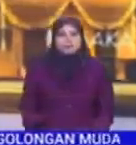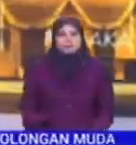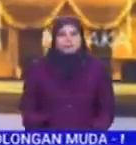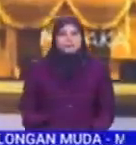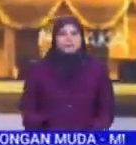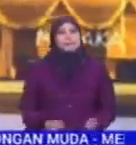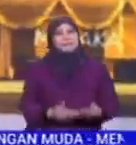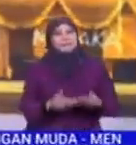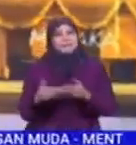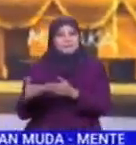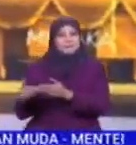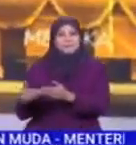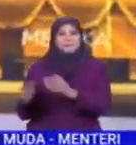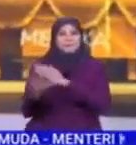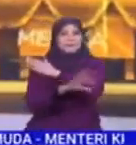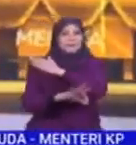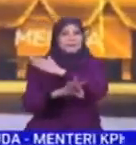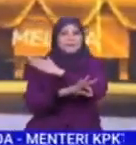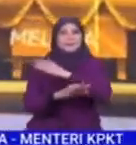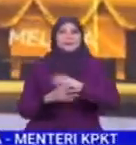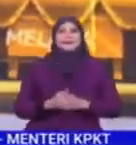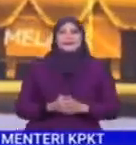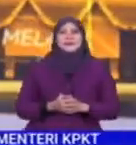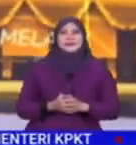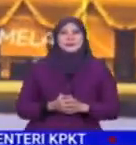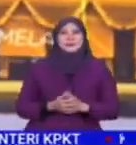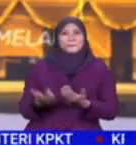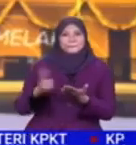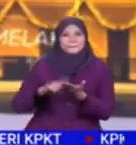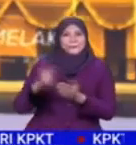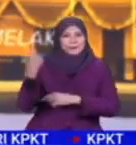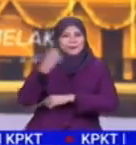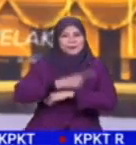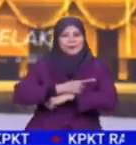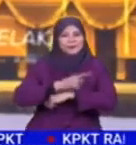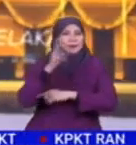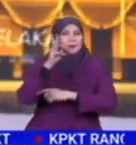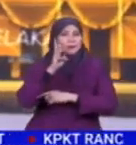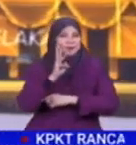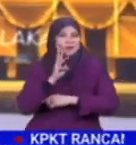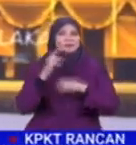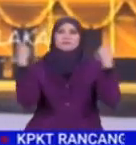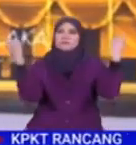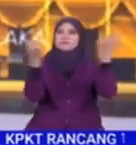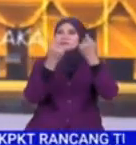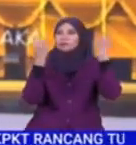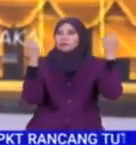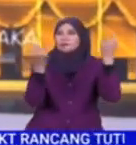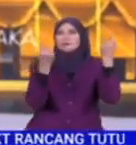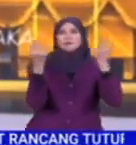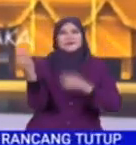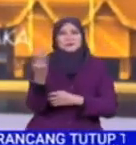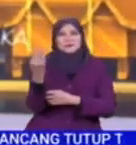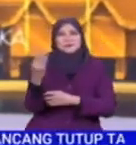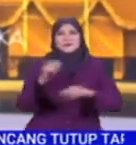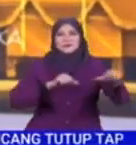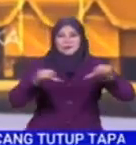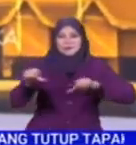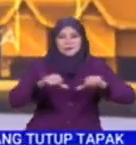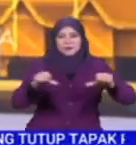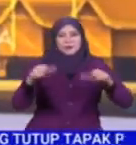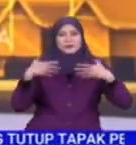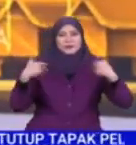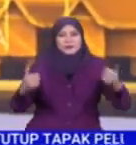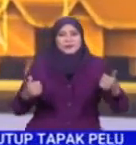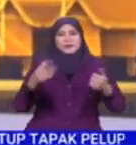seterusnya kita Knife 9 antara paparan hari wanita disambut sederhana dengan pengisian activity kesehatan